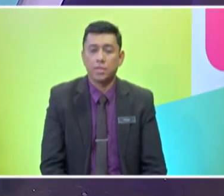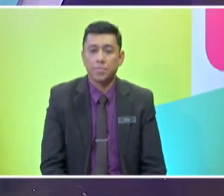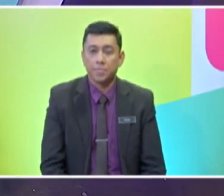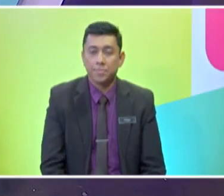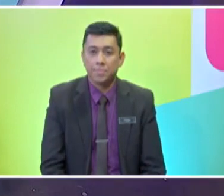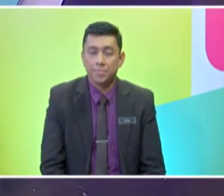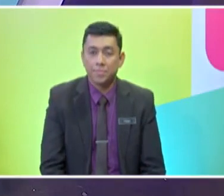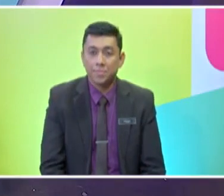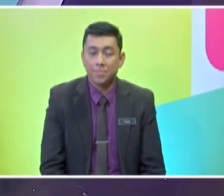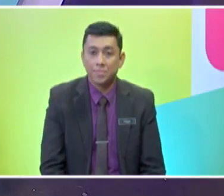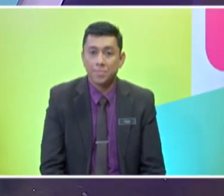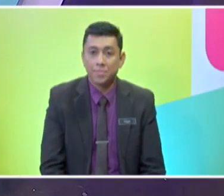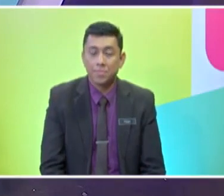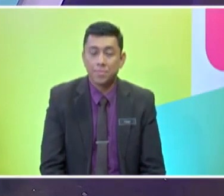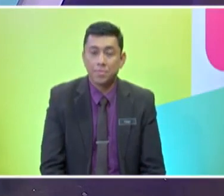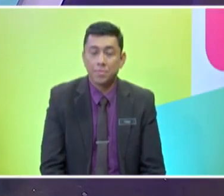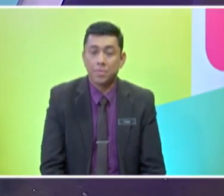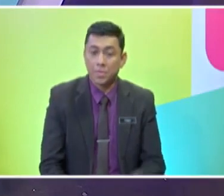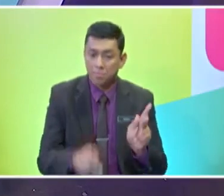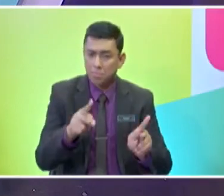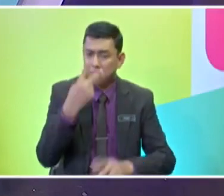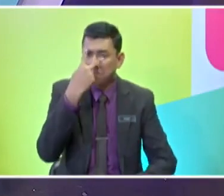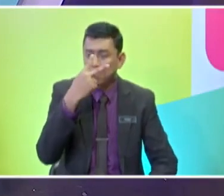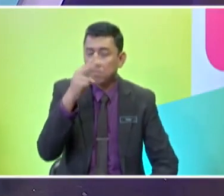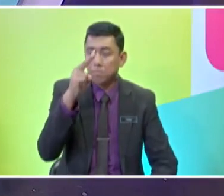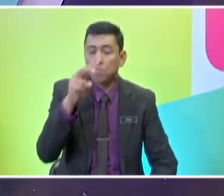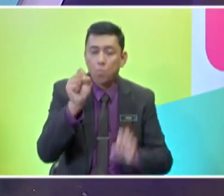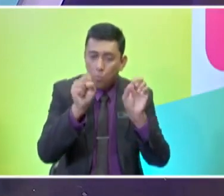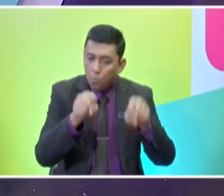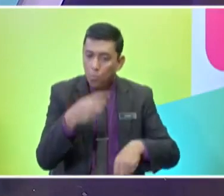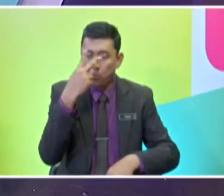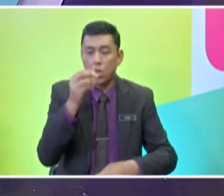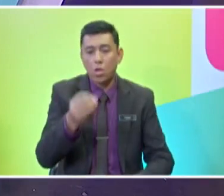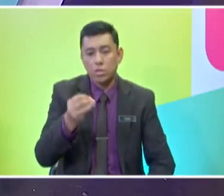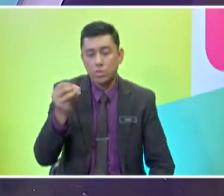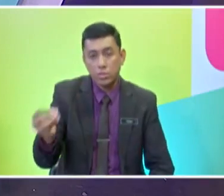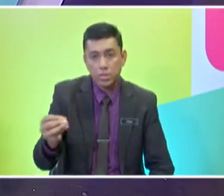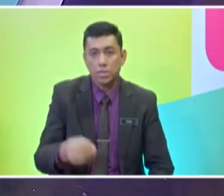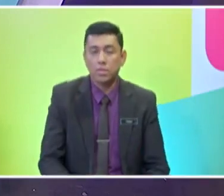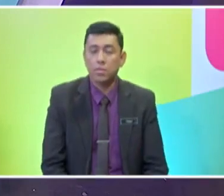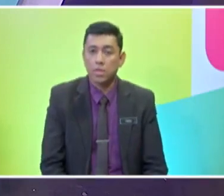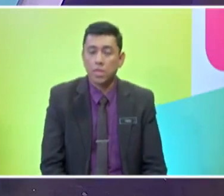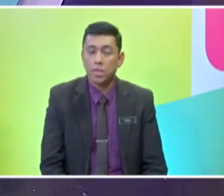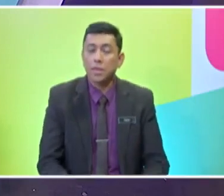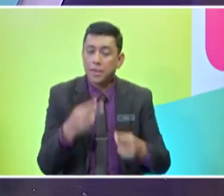nanti kalau diperhatikan ya kita beli nampak ya objek-objek ini ini